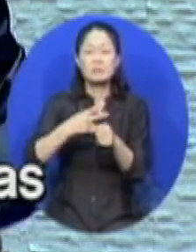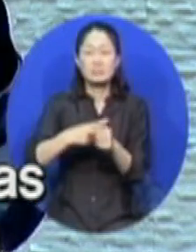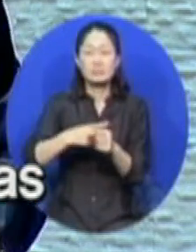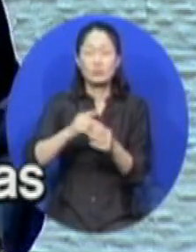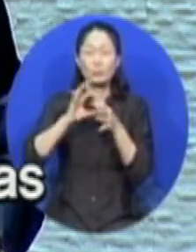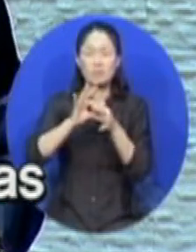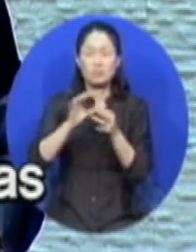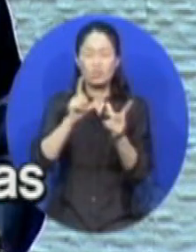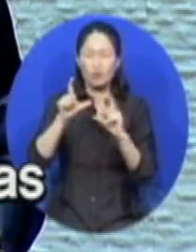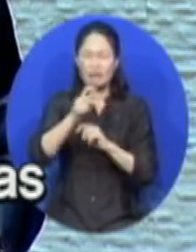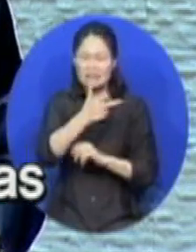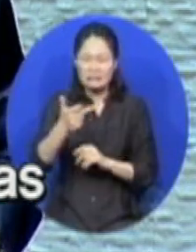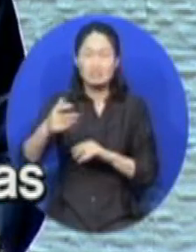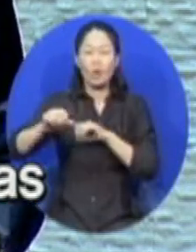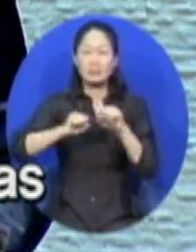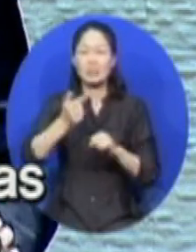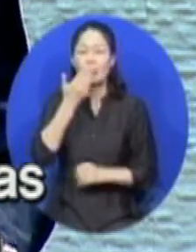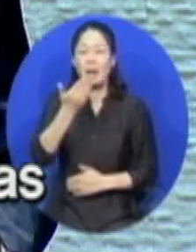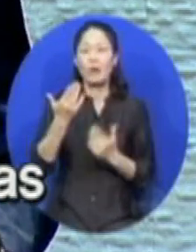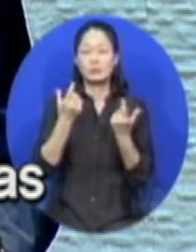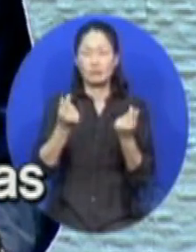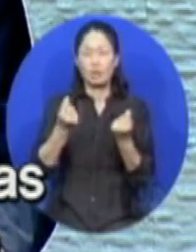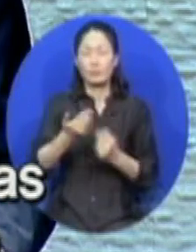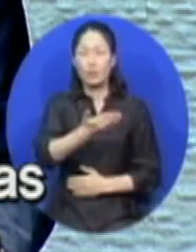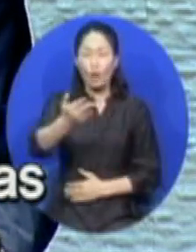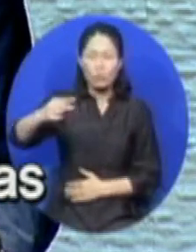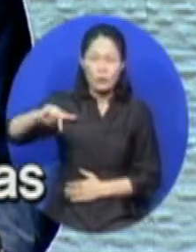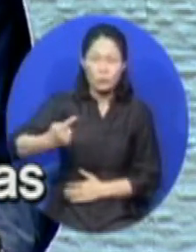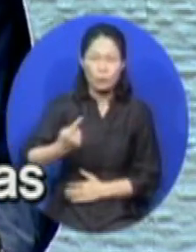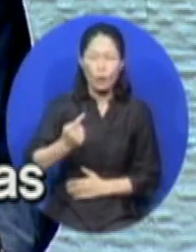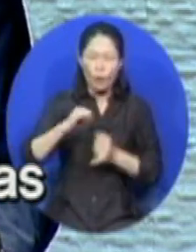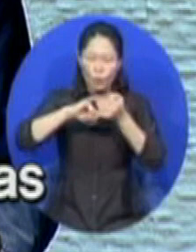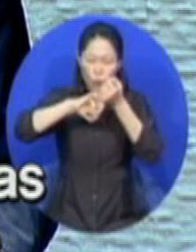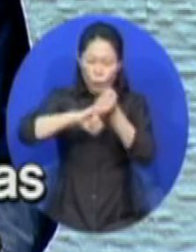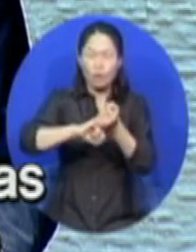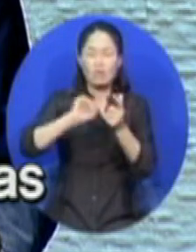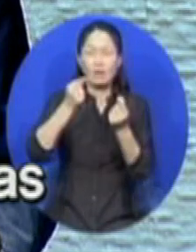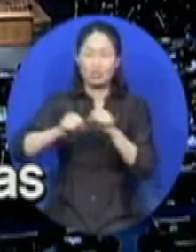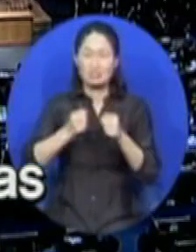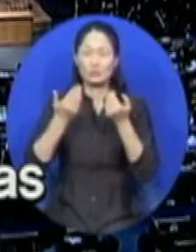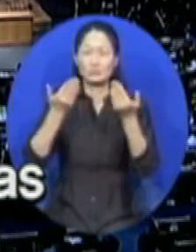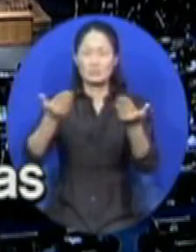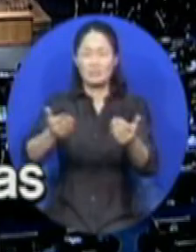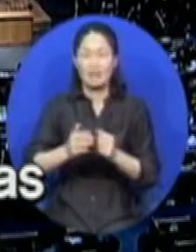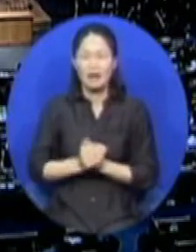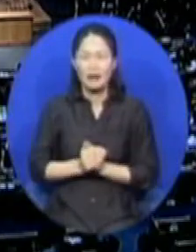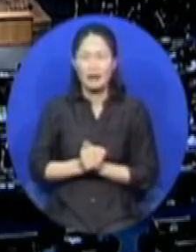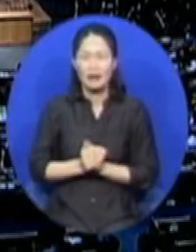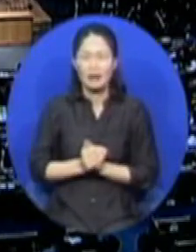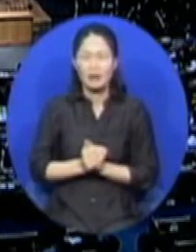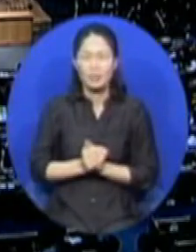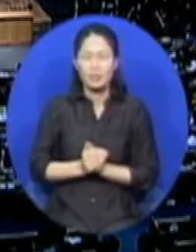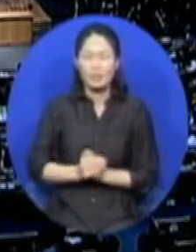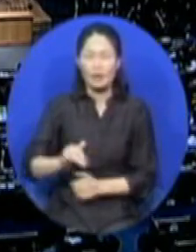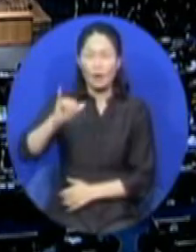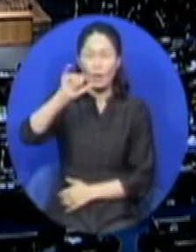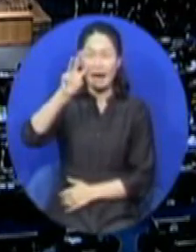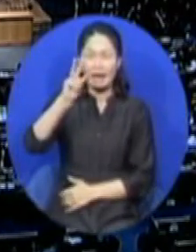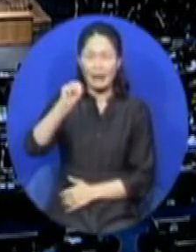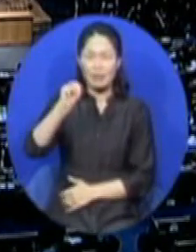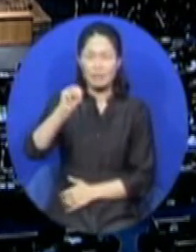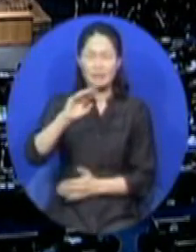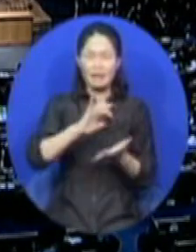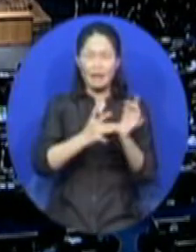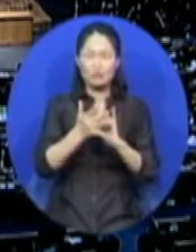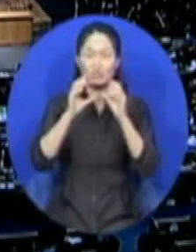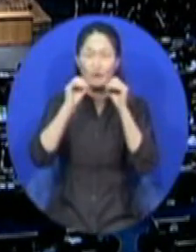역사가 일어나 뜻이 유럽에게 도판 듯이 그리 됩니다 ym 예수전도단 이라